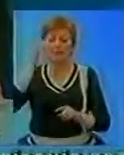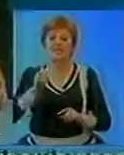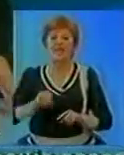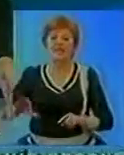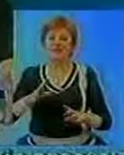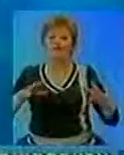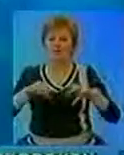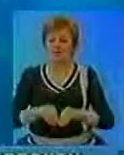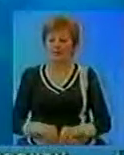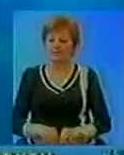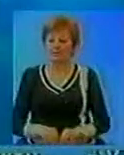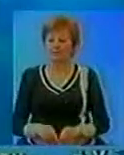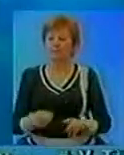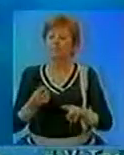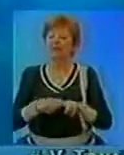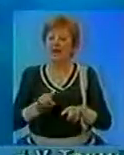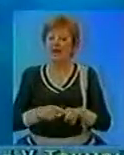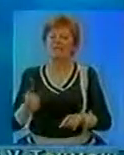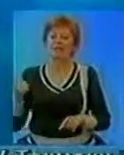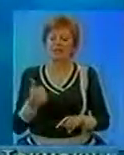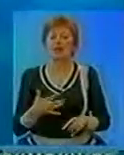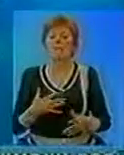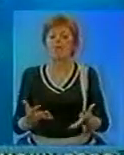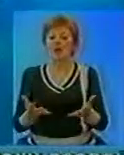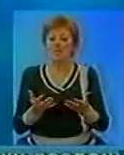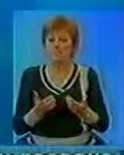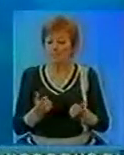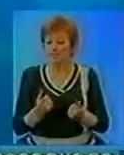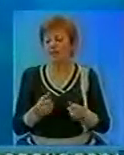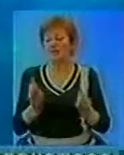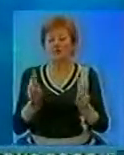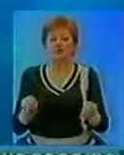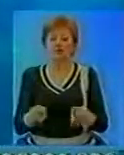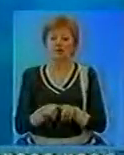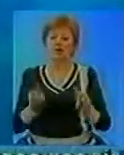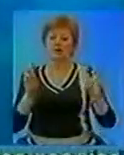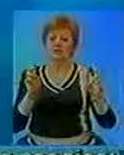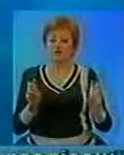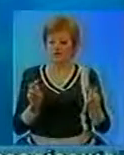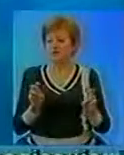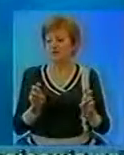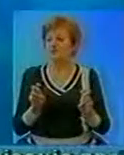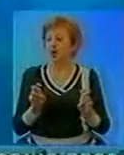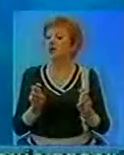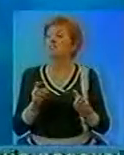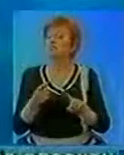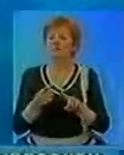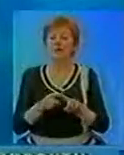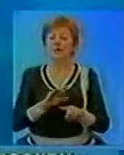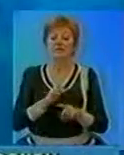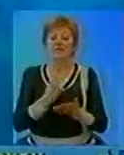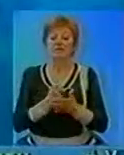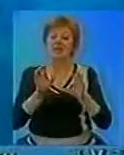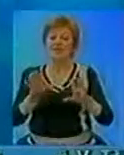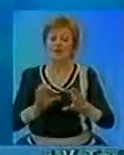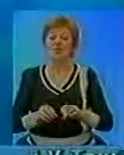Пряма мова далі. На этой неделе мы приняли, как и планировали, пакет так называемых евроинтеграционных законов. Это изменение закона о